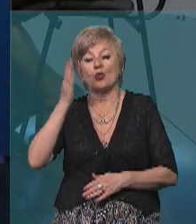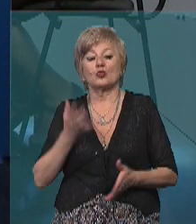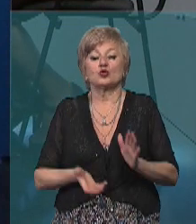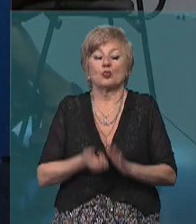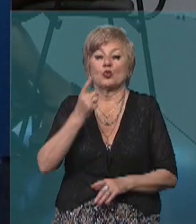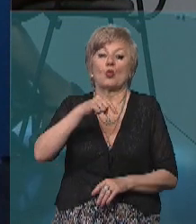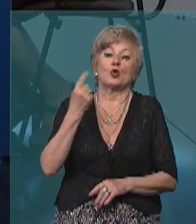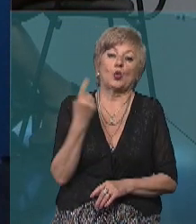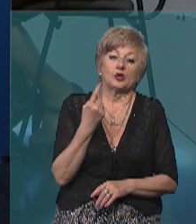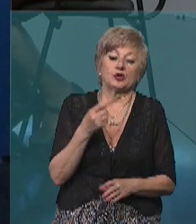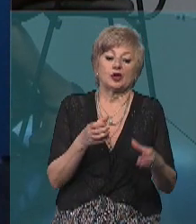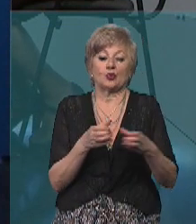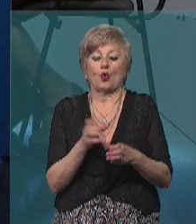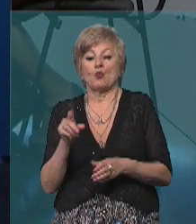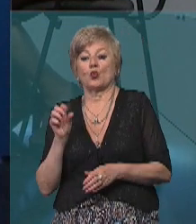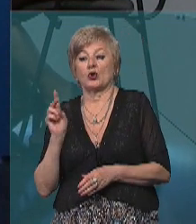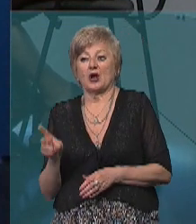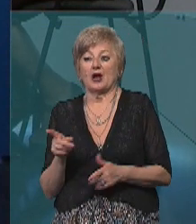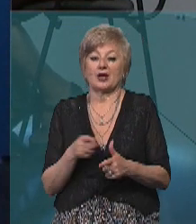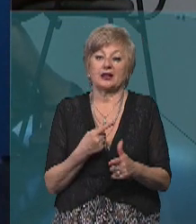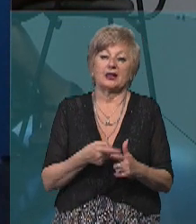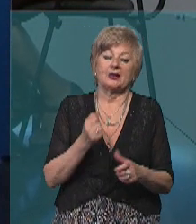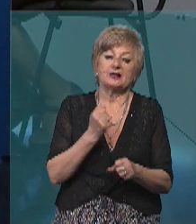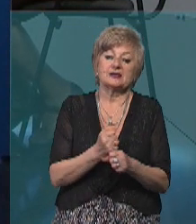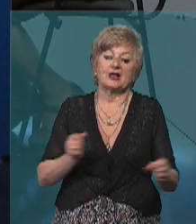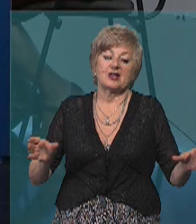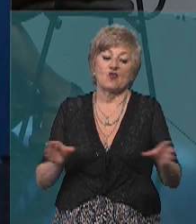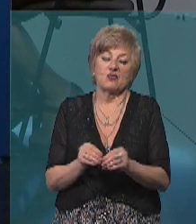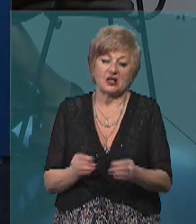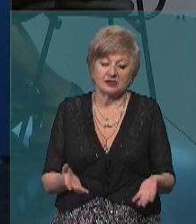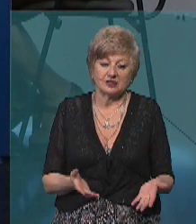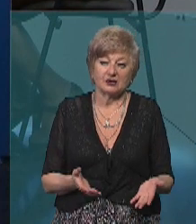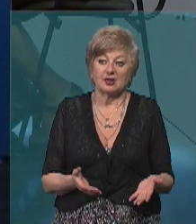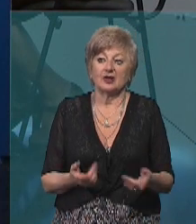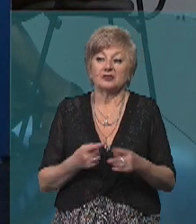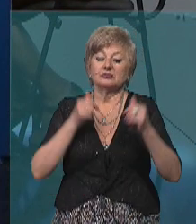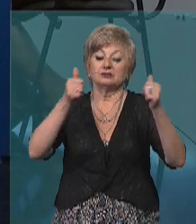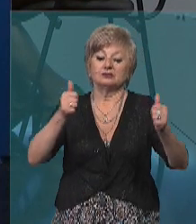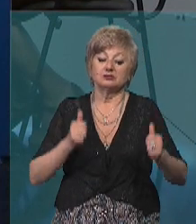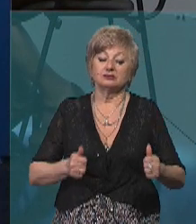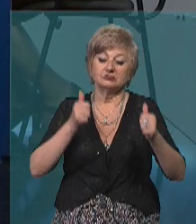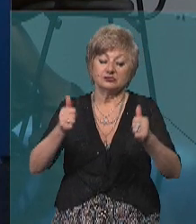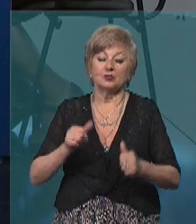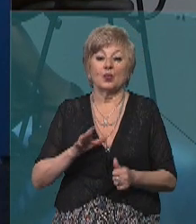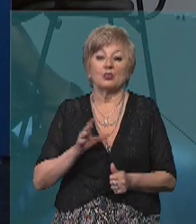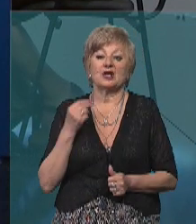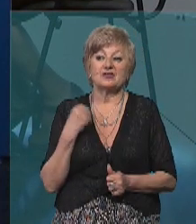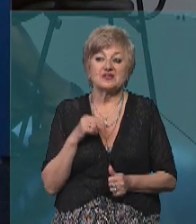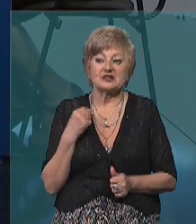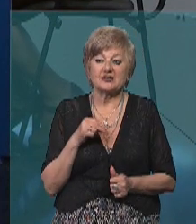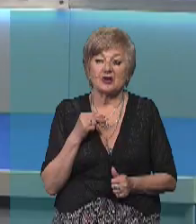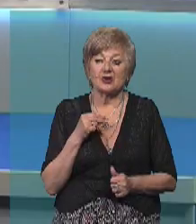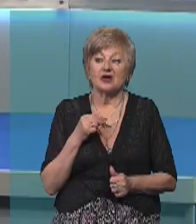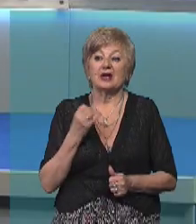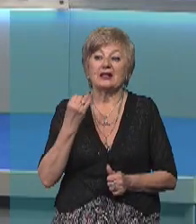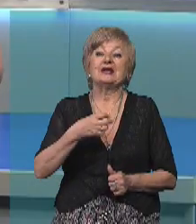номер один», «Команда Буряка» або «Зробимо їх разом». Це ті бігборди, які висіли в Запоріжжі, в Запорізькій області